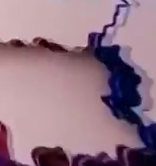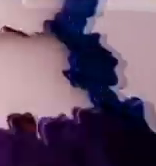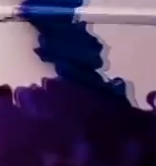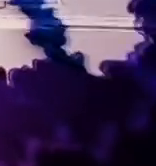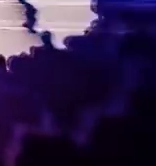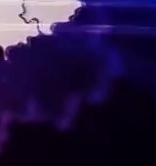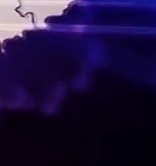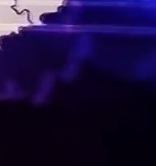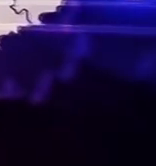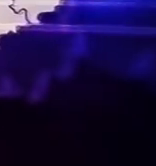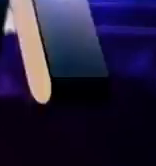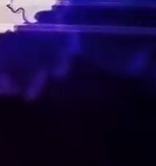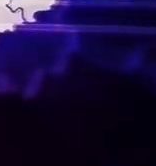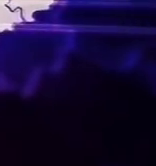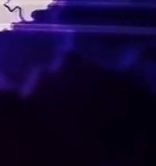Дякую.